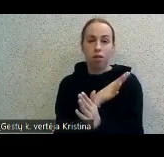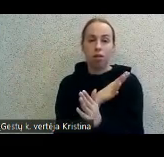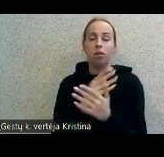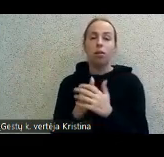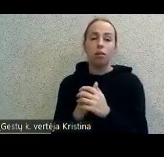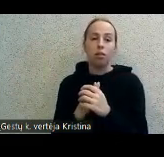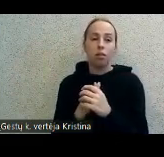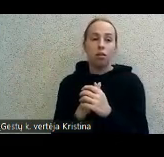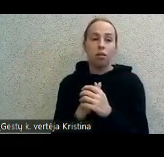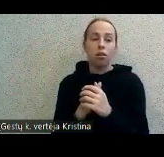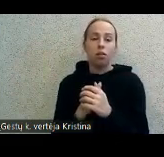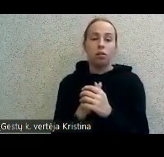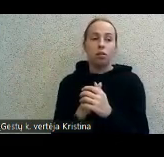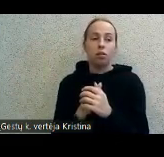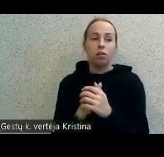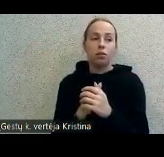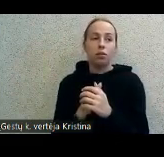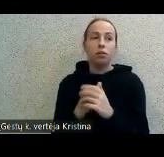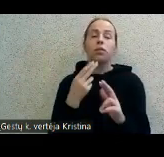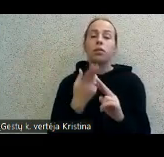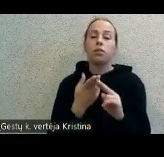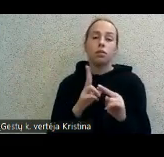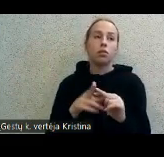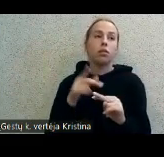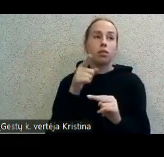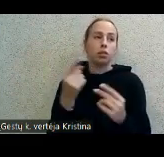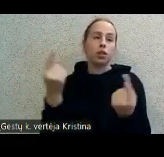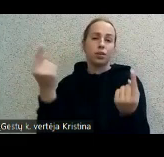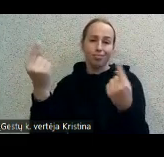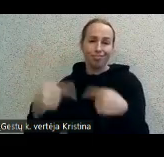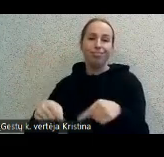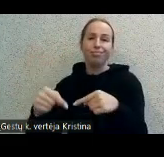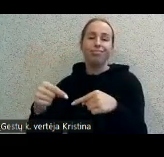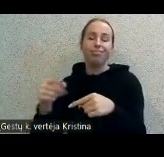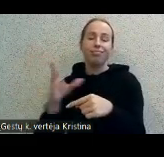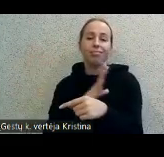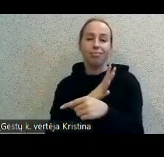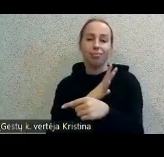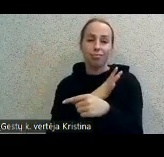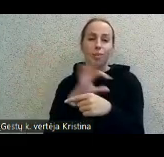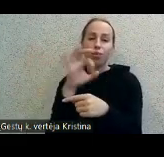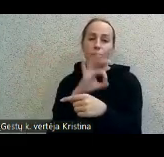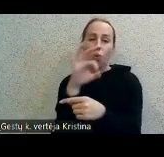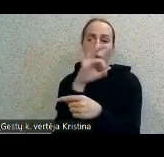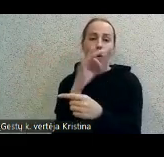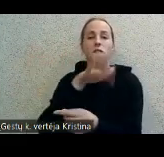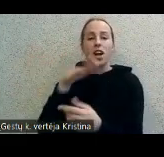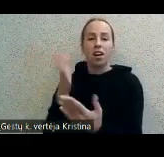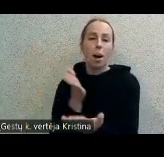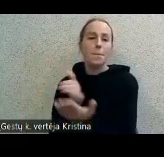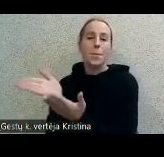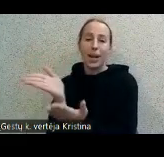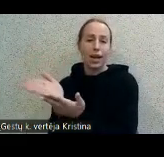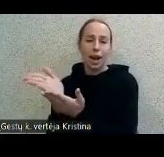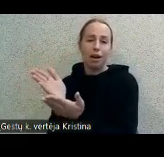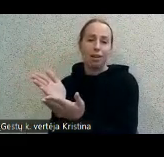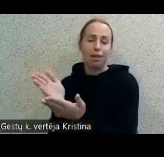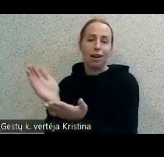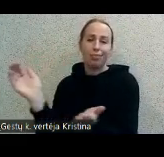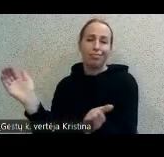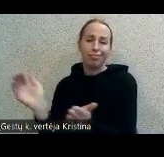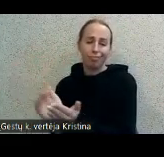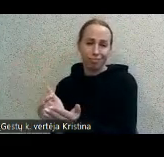asortimentą ir iš tikrųjų tai turėjo didelį žalingą poveikį dėl, kalbant apie prieigą, vaikų prieigą prie knygų. Yra